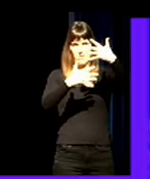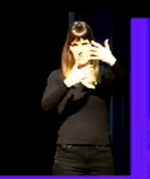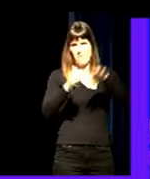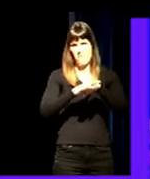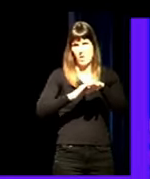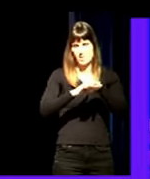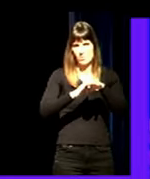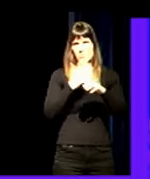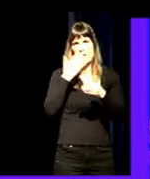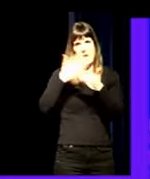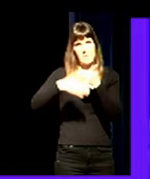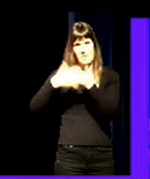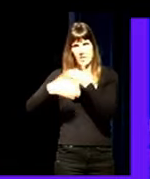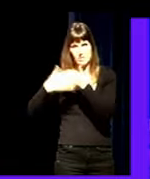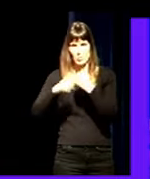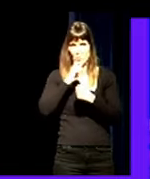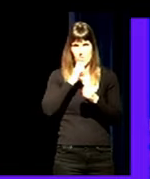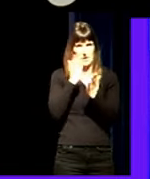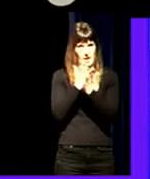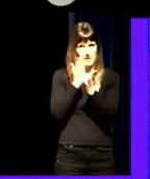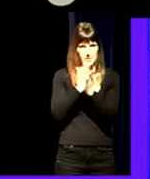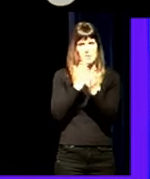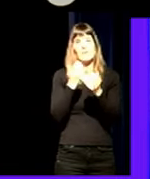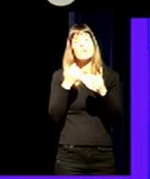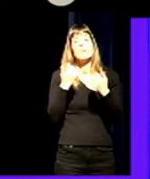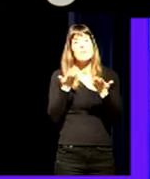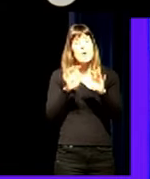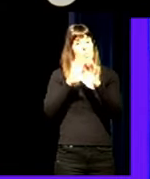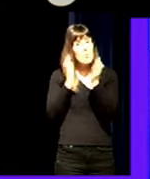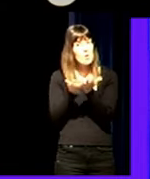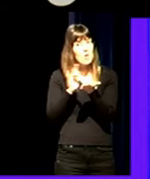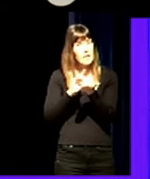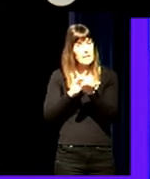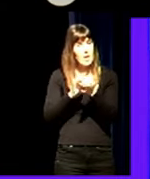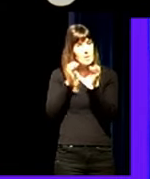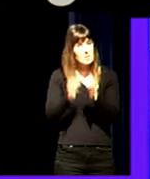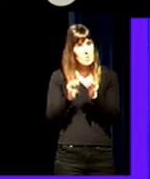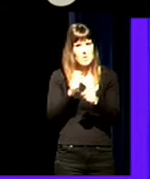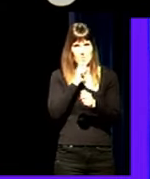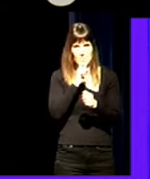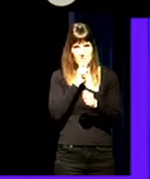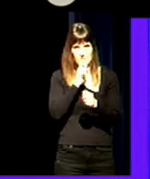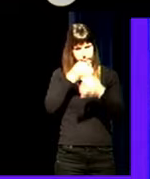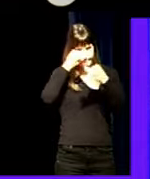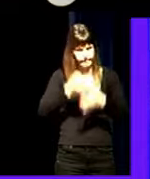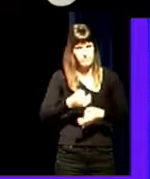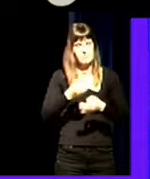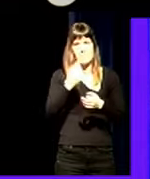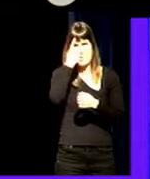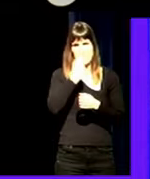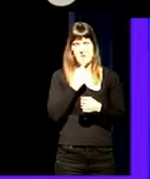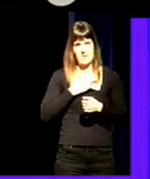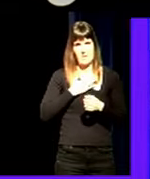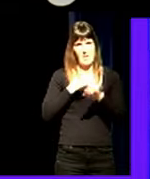eta nola ipiniko dugu gure identitate digitala modu seguru baten. Bale, adibidez ez dakit. Pribatua izatea, bakarrik